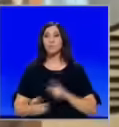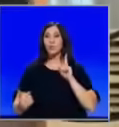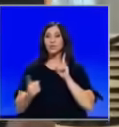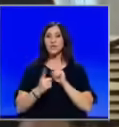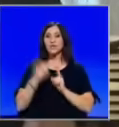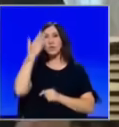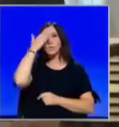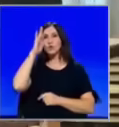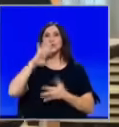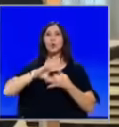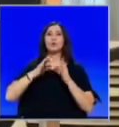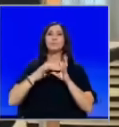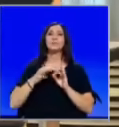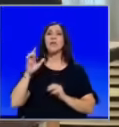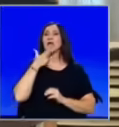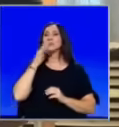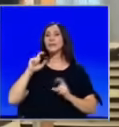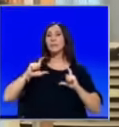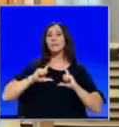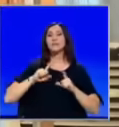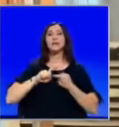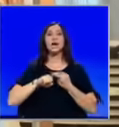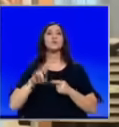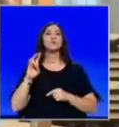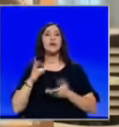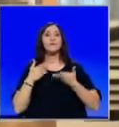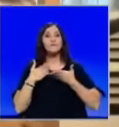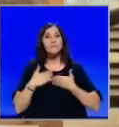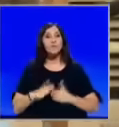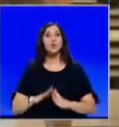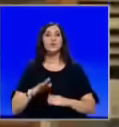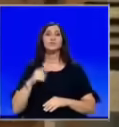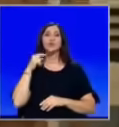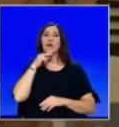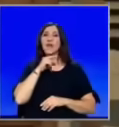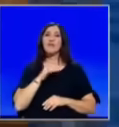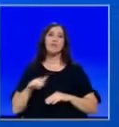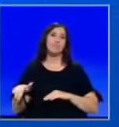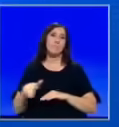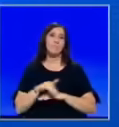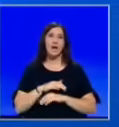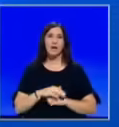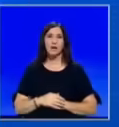Посрещнаха с почести олимпийския златен медалист Карлос Насар в родния му Червен бряг.